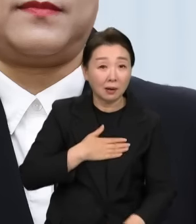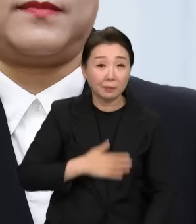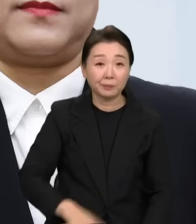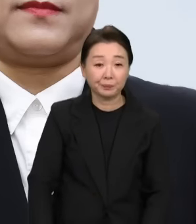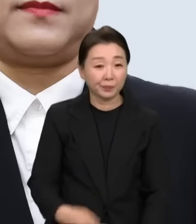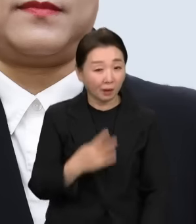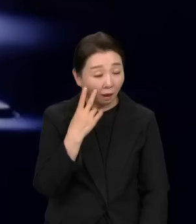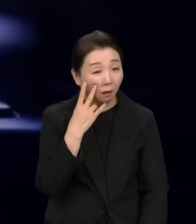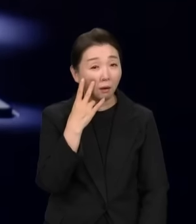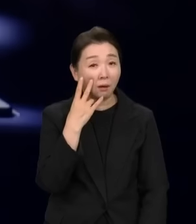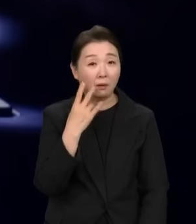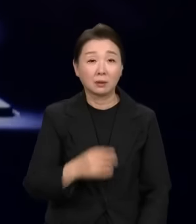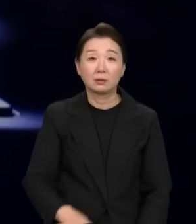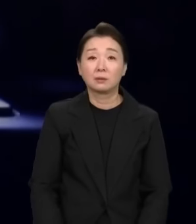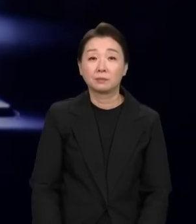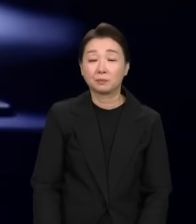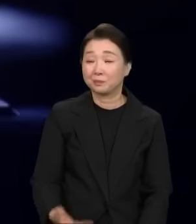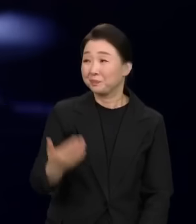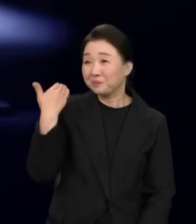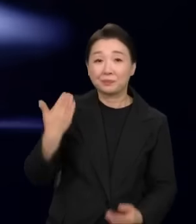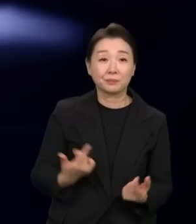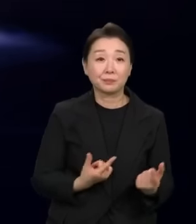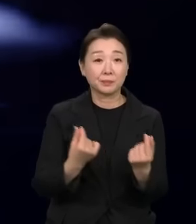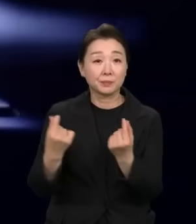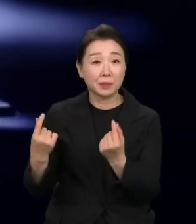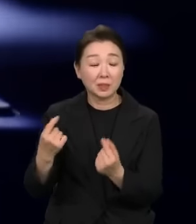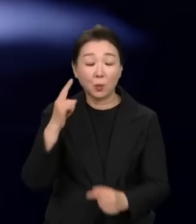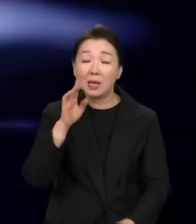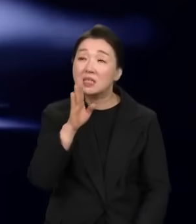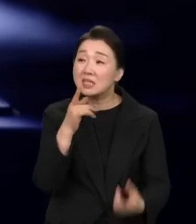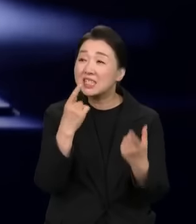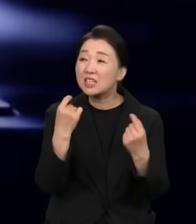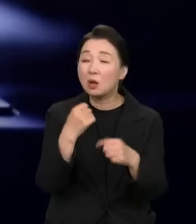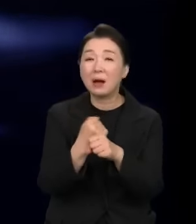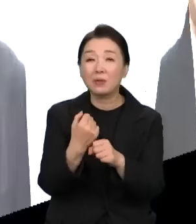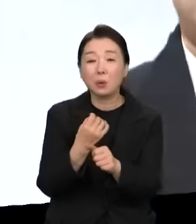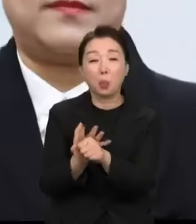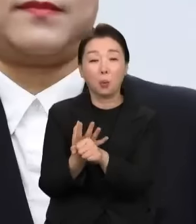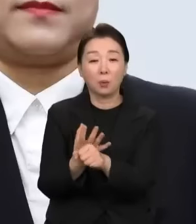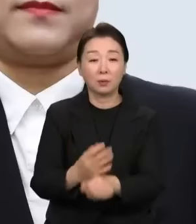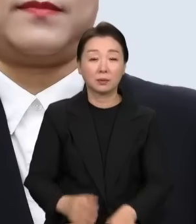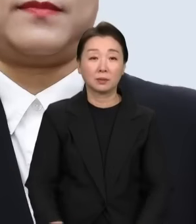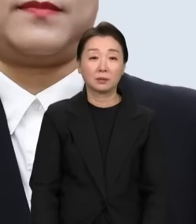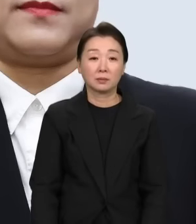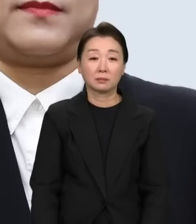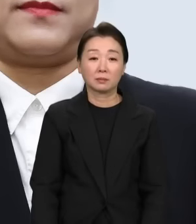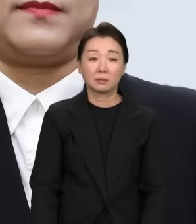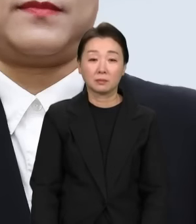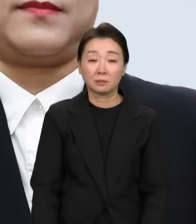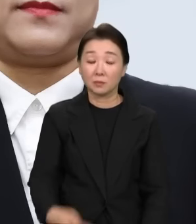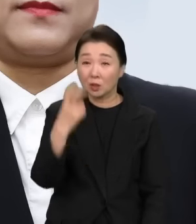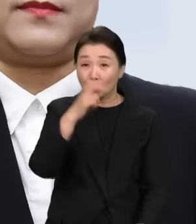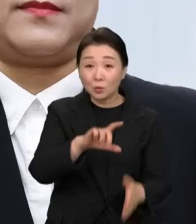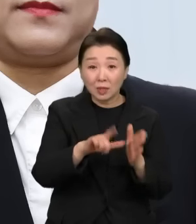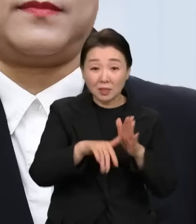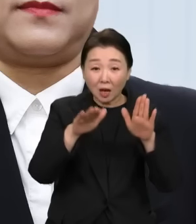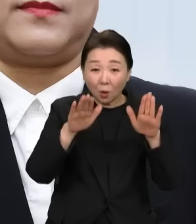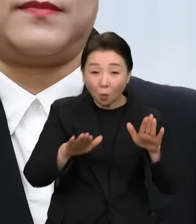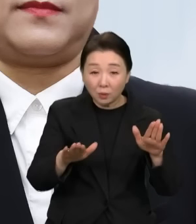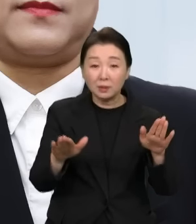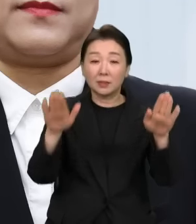네. 지난번과 비슷하게 최대한 진짜처럼 만들라고 말합니다. 조사 시간은 오늘 저녁 6시부터